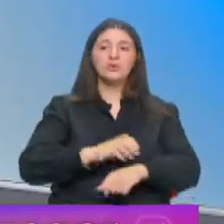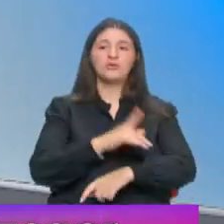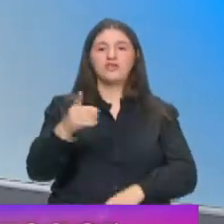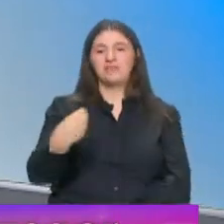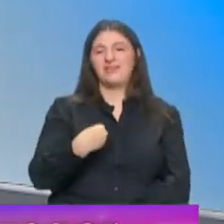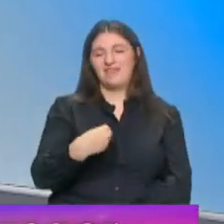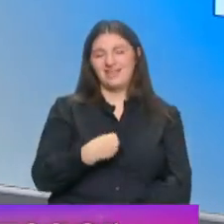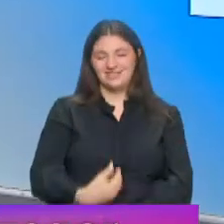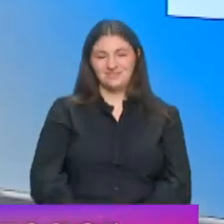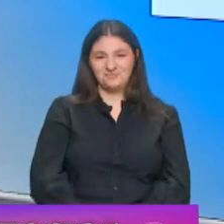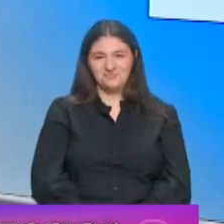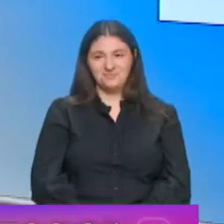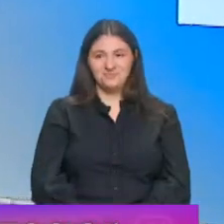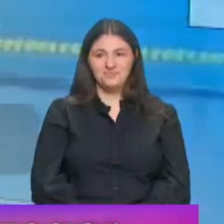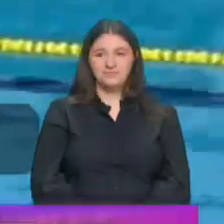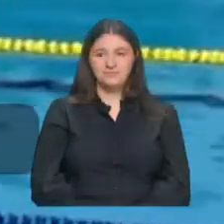bize onlar Yaşattılar